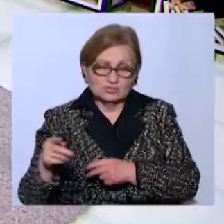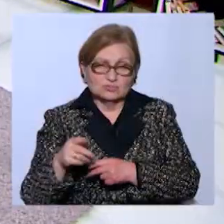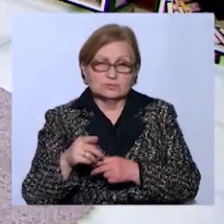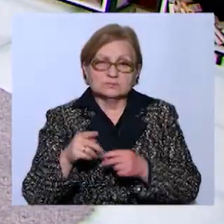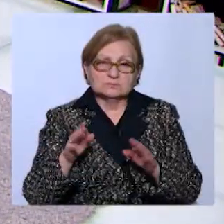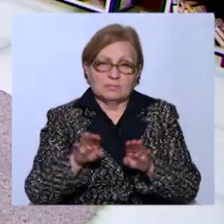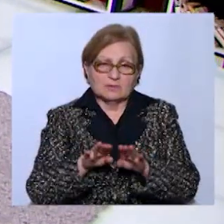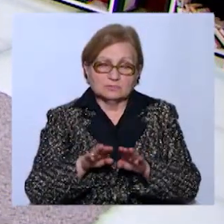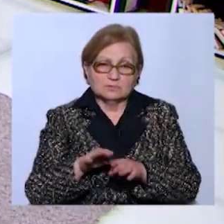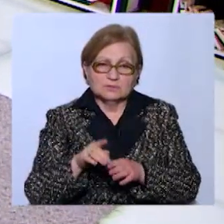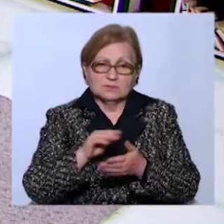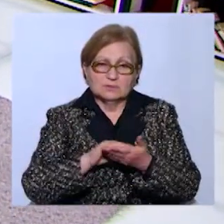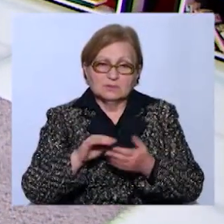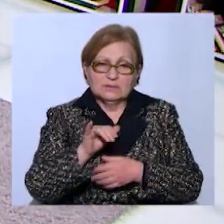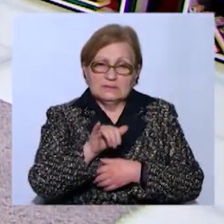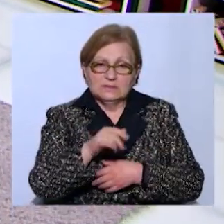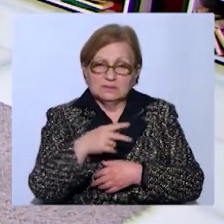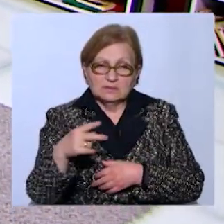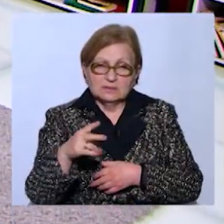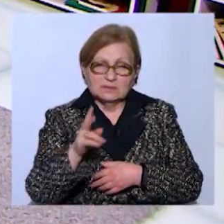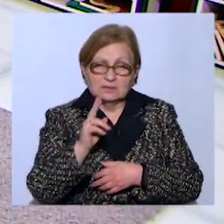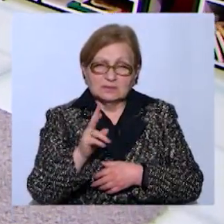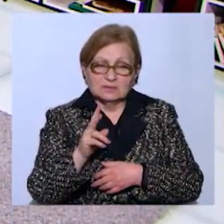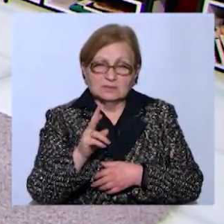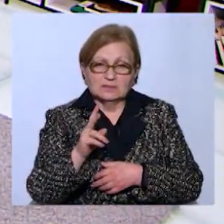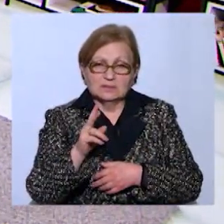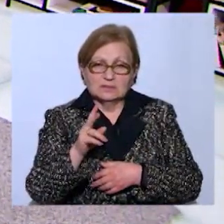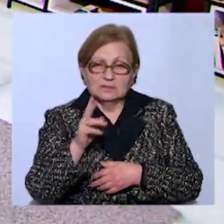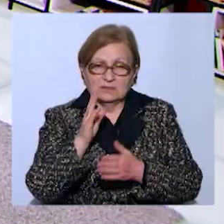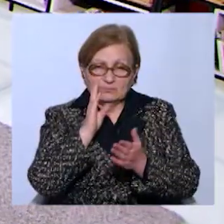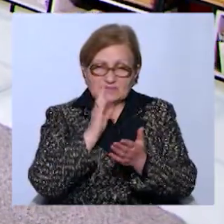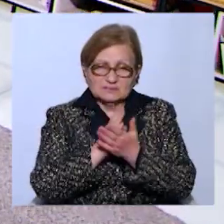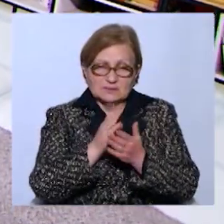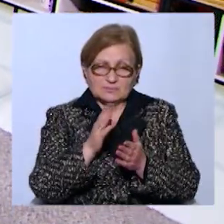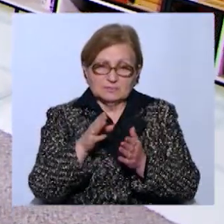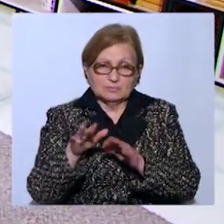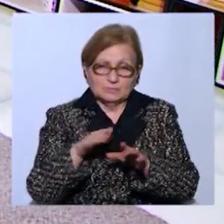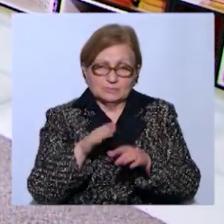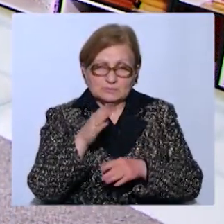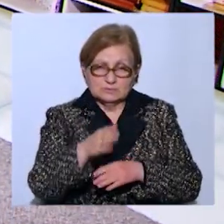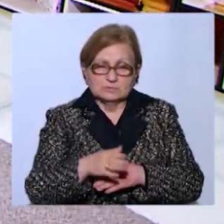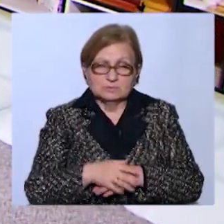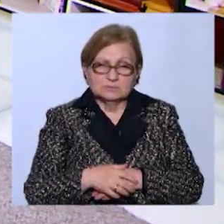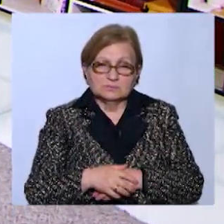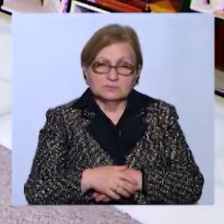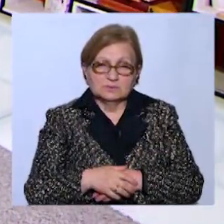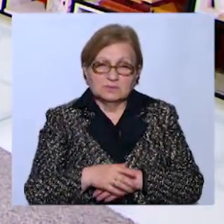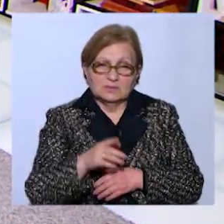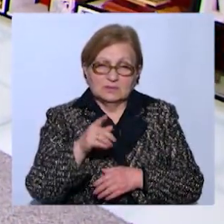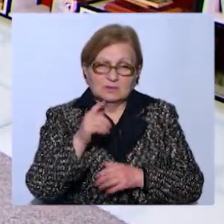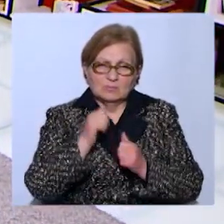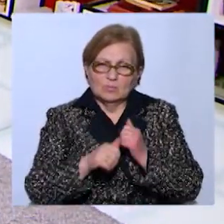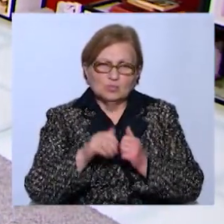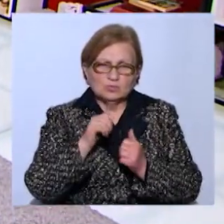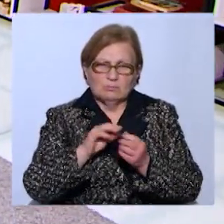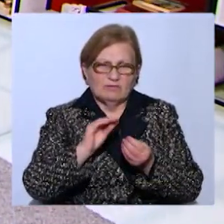გავიხსენებთ. ჩაიწერება ესე: y უდრის k ჯერ x-ი, k-ს ეწოდება პირდაპირ პროპორციულობის კოეფიციენტი, რომელიც არის